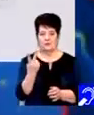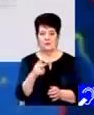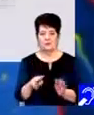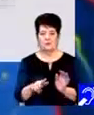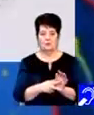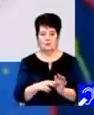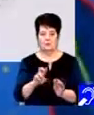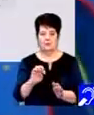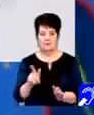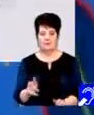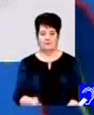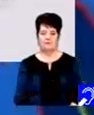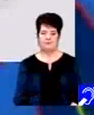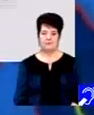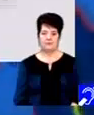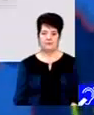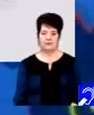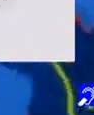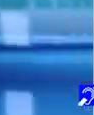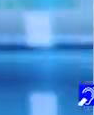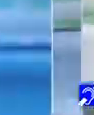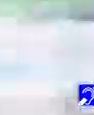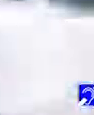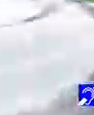la 28 de bani.